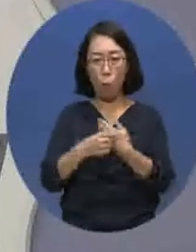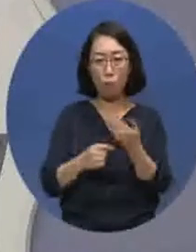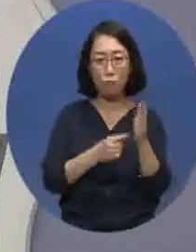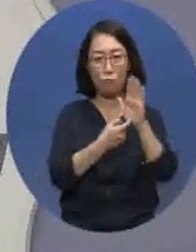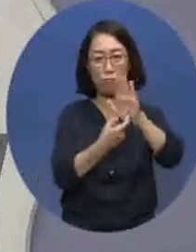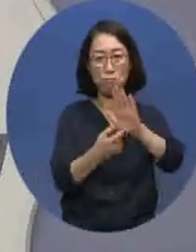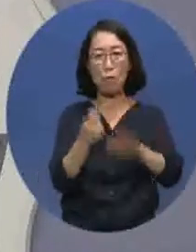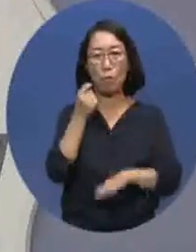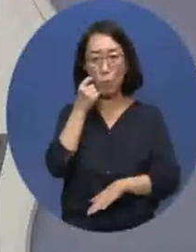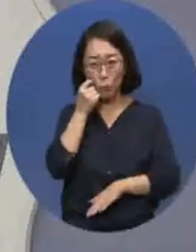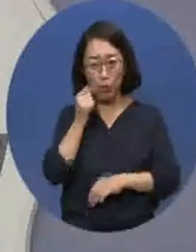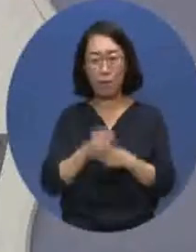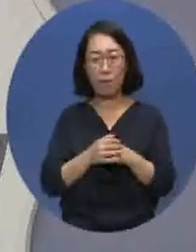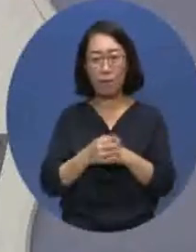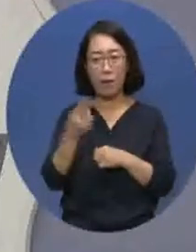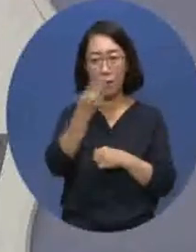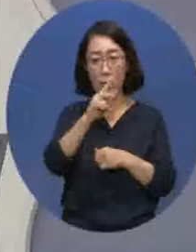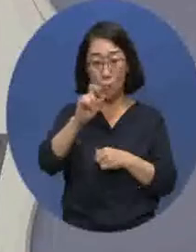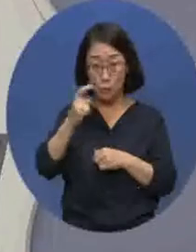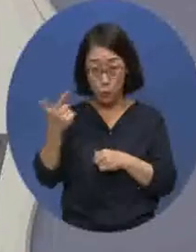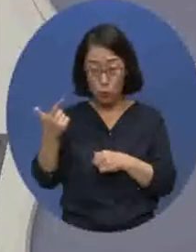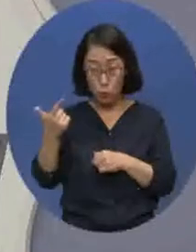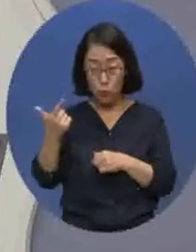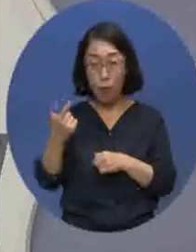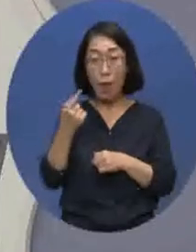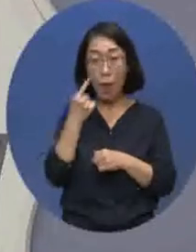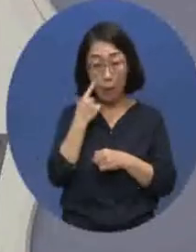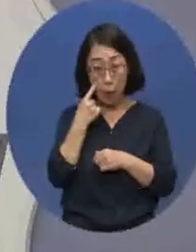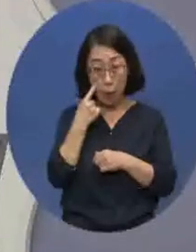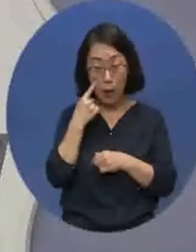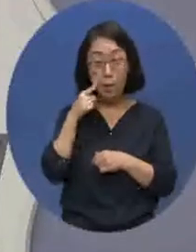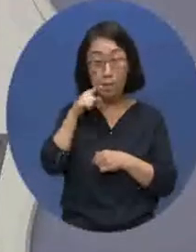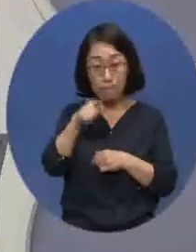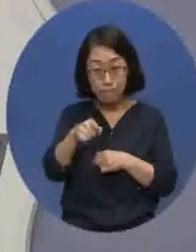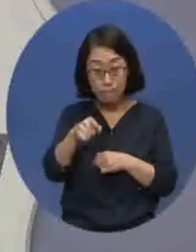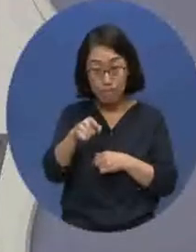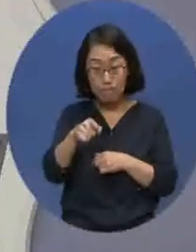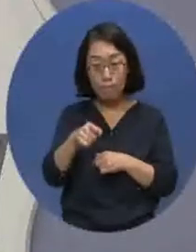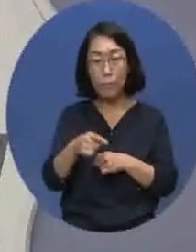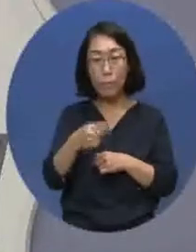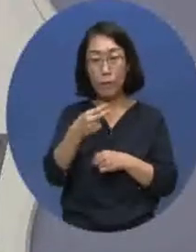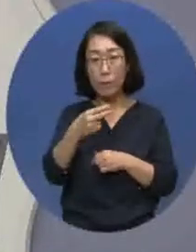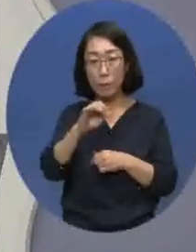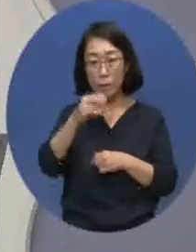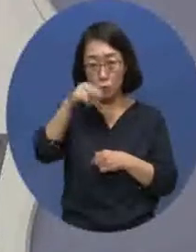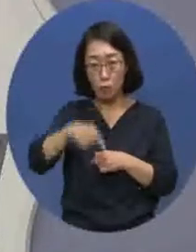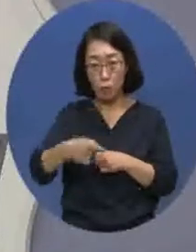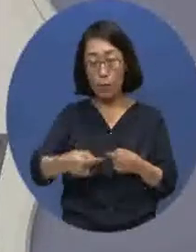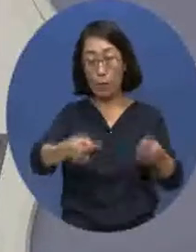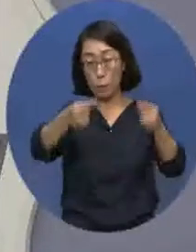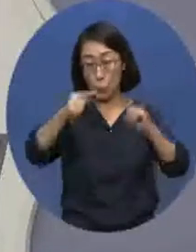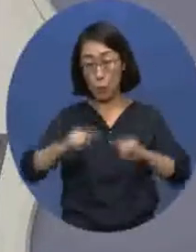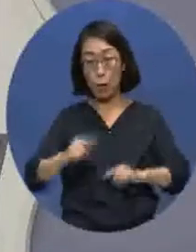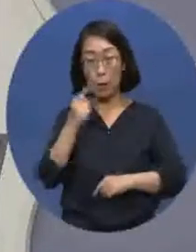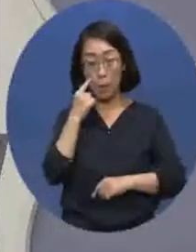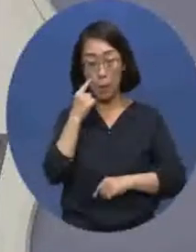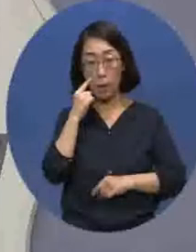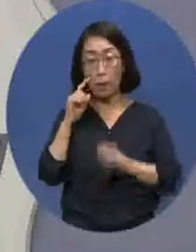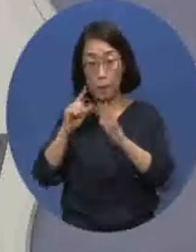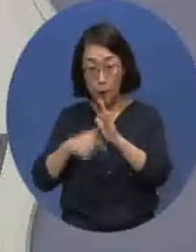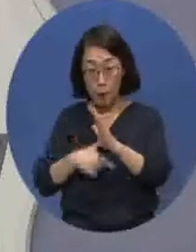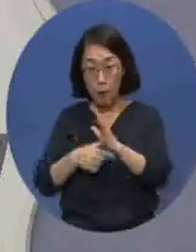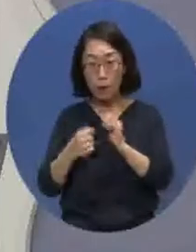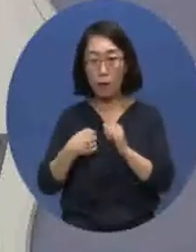2016년에 저에게 출마 해보지 않겠느냐 라는 그런 영입 제의가 왔을 때 제가 고 때